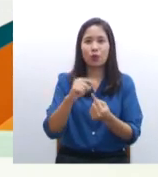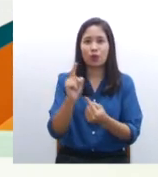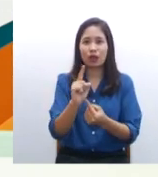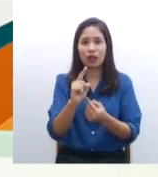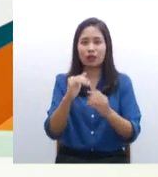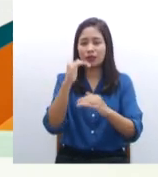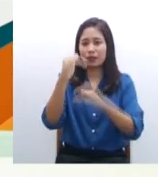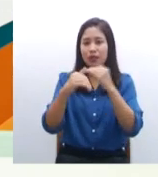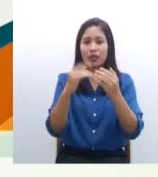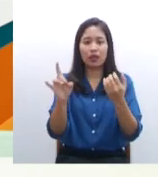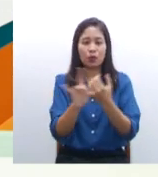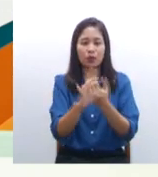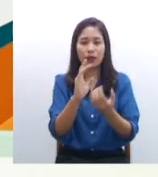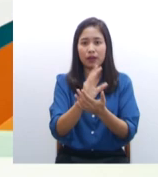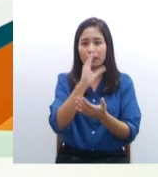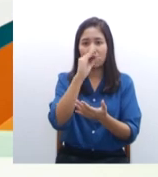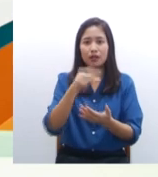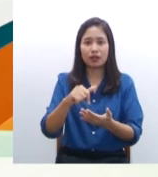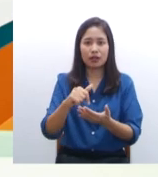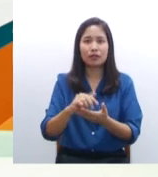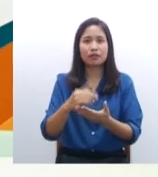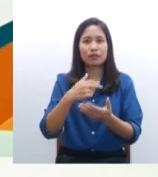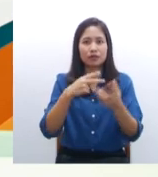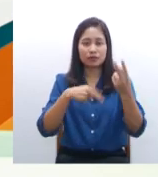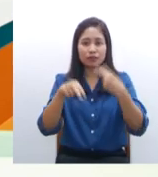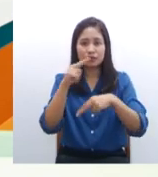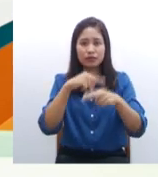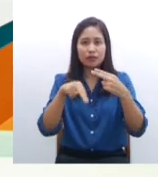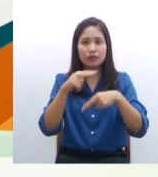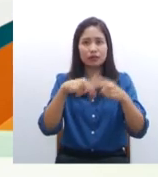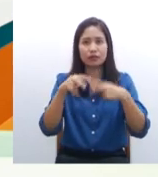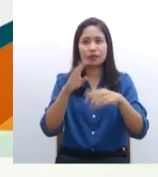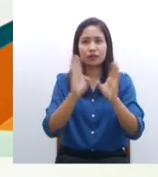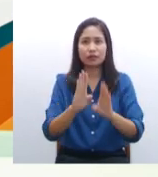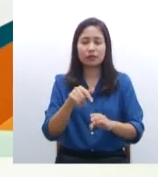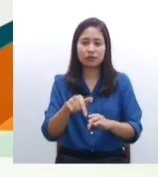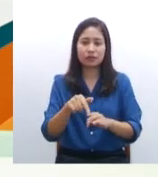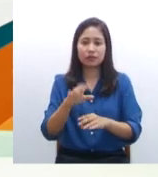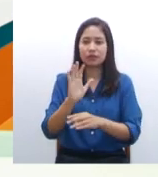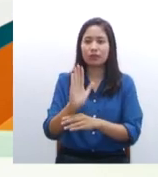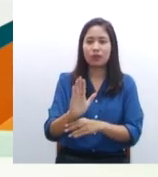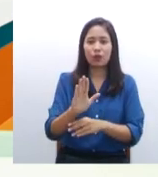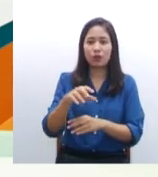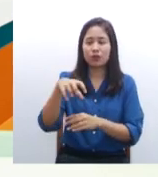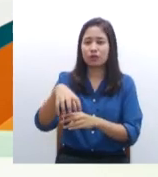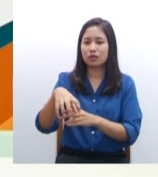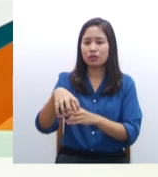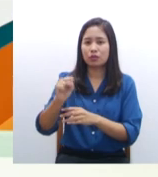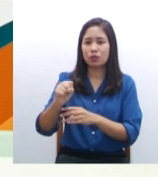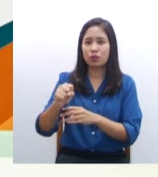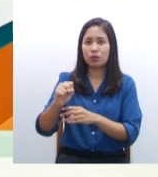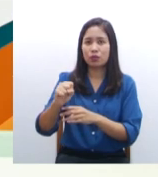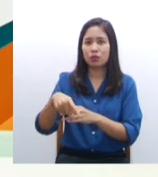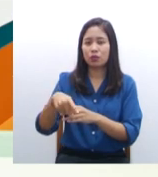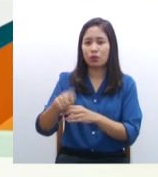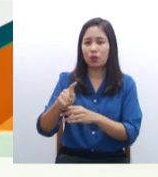ฒนาคุณภาพการศึกษาโดยการนิเทศแบบสกูลโน้ตนะครับของสำนักงานเขตพื้นที่การศึกษาประถมศึกษาเพชร